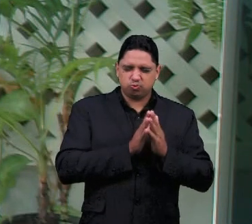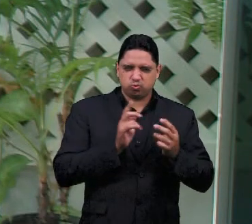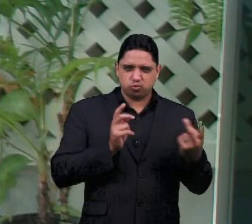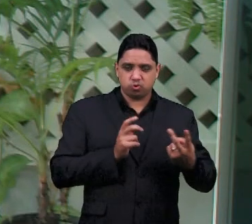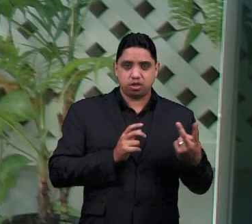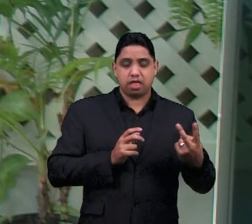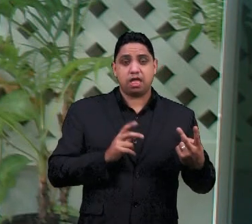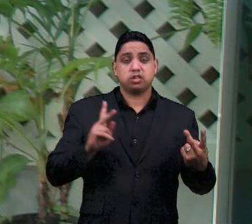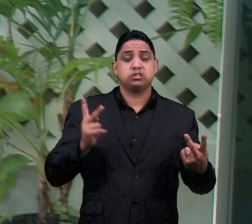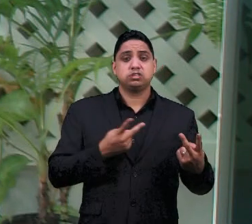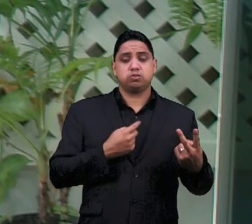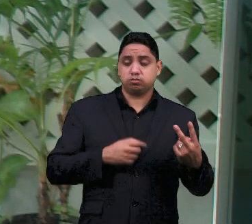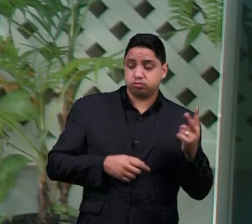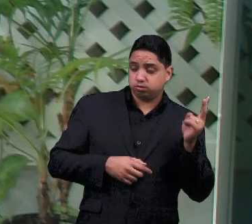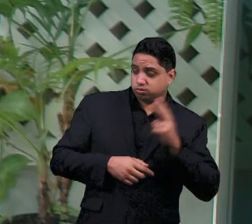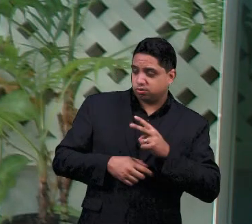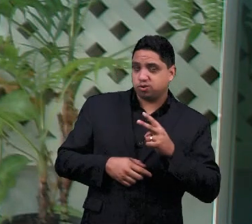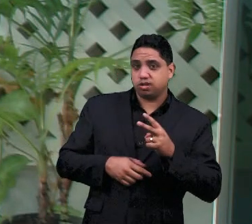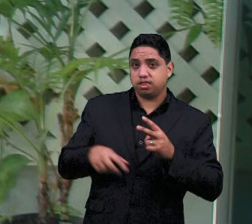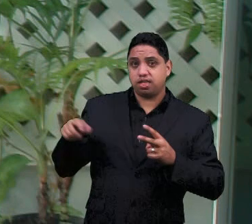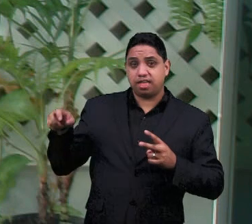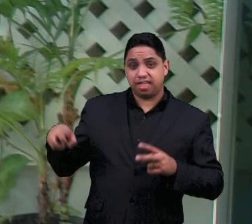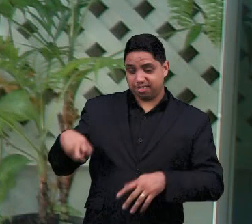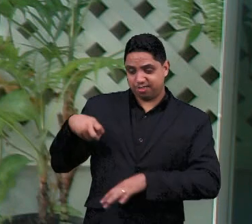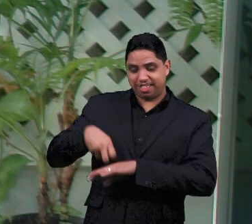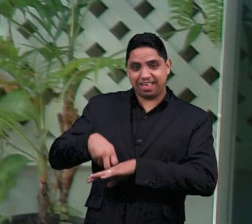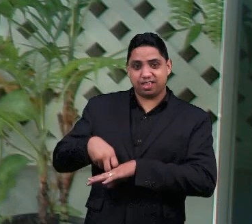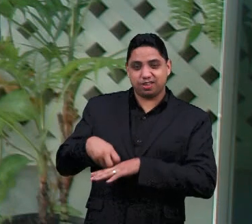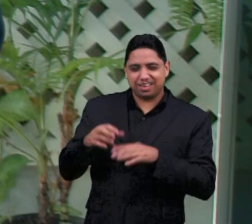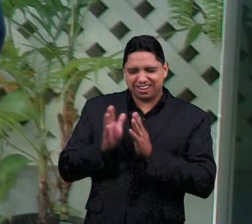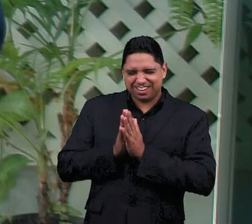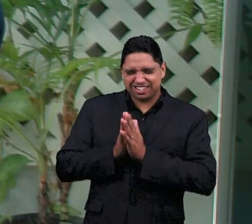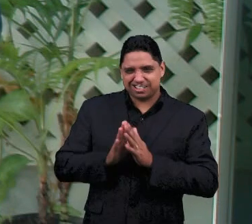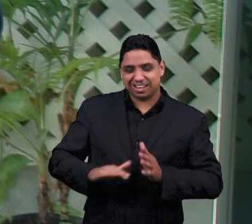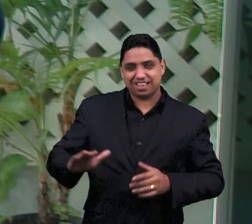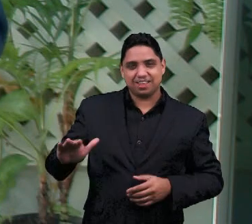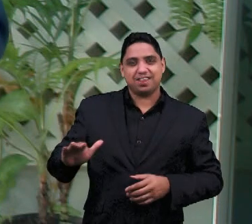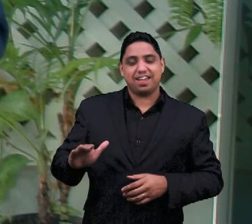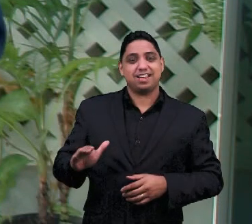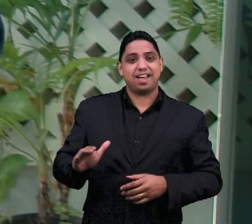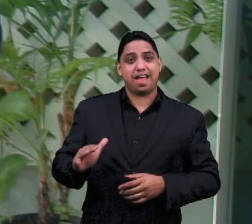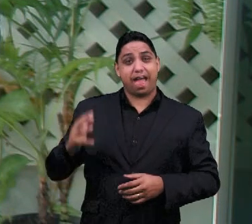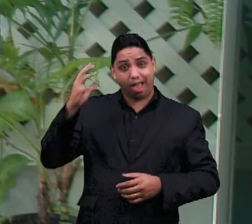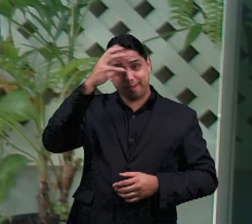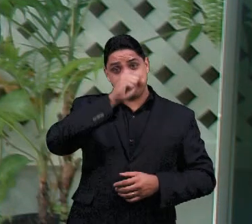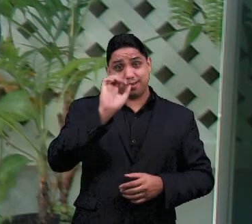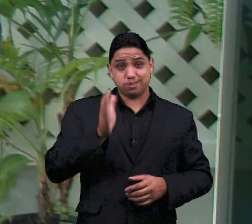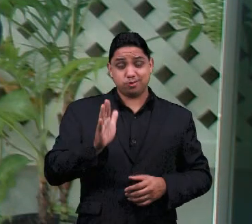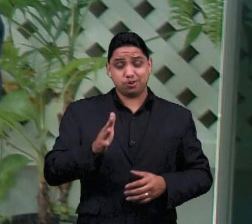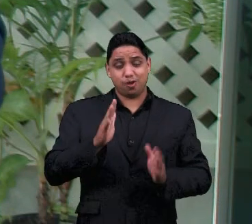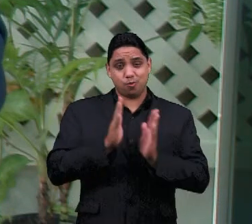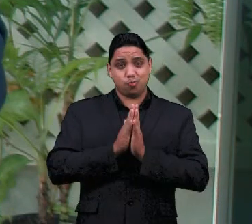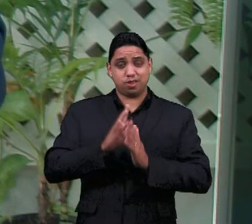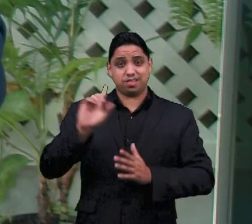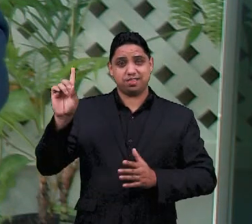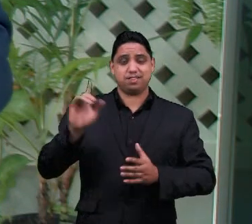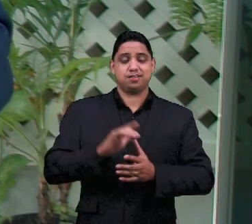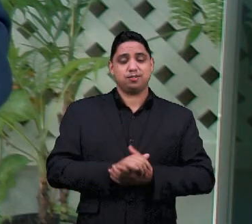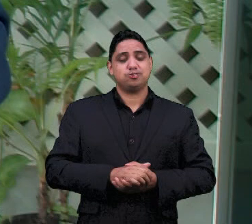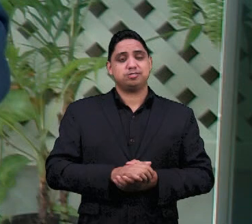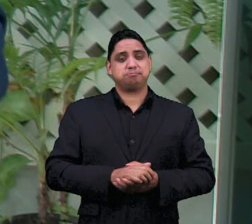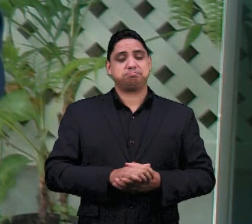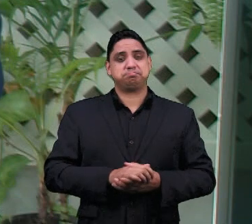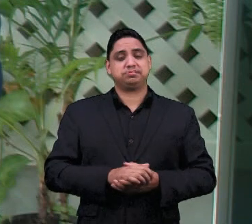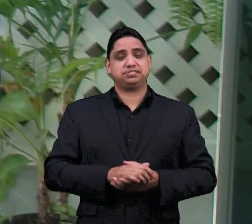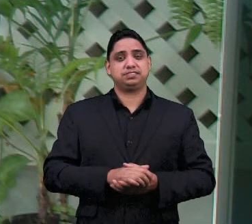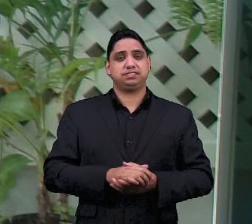elle a été touchée, donc ils ont été touchés, un enfant de 3 ans. Le couple était à genoux, il priait, il disait il regardait de côté, il était